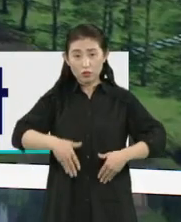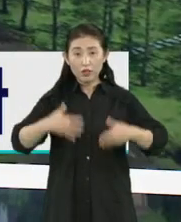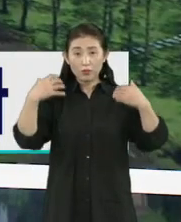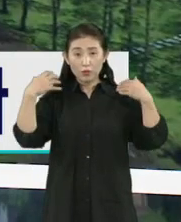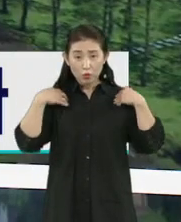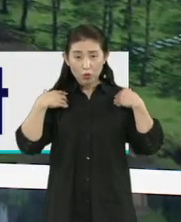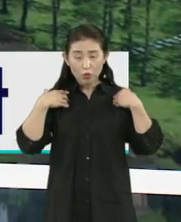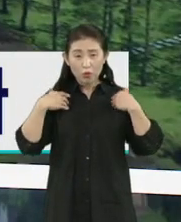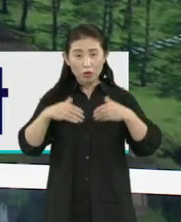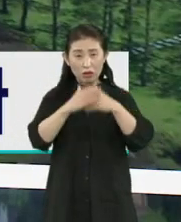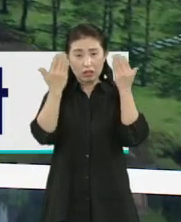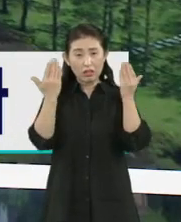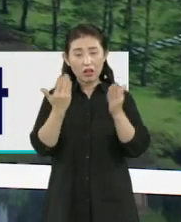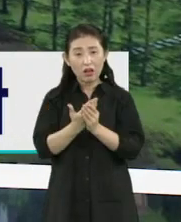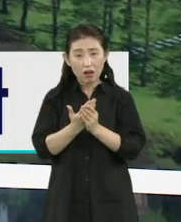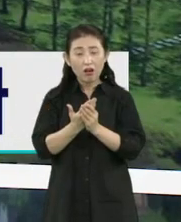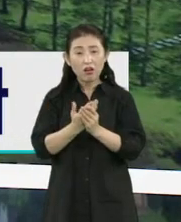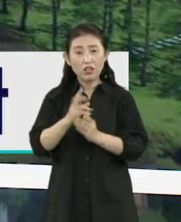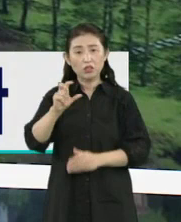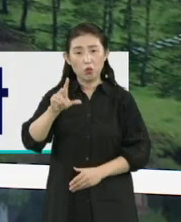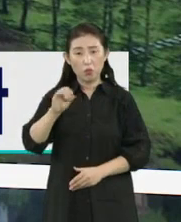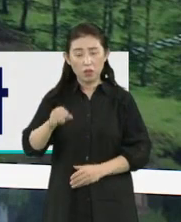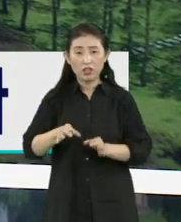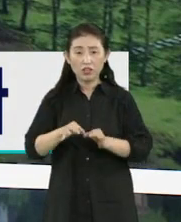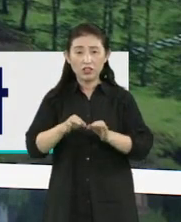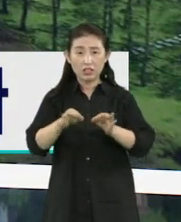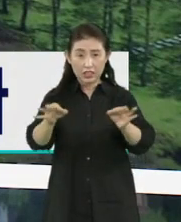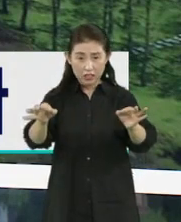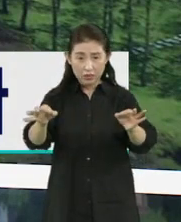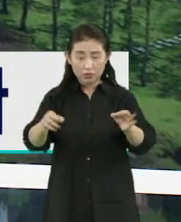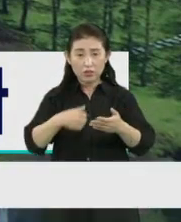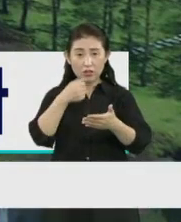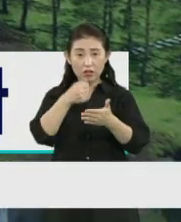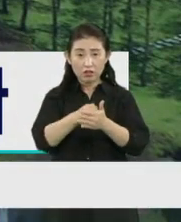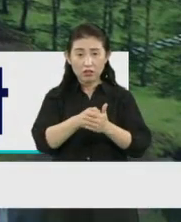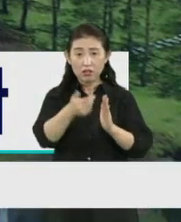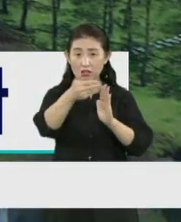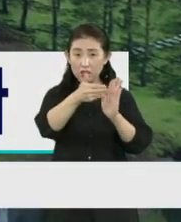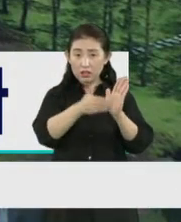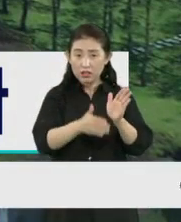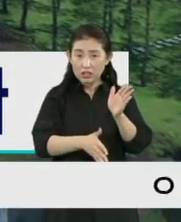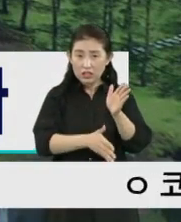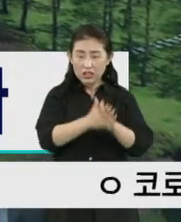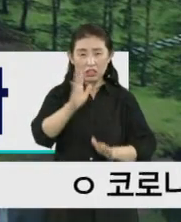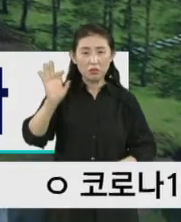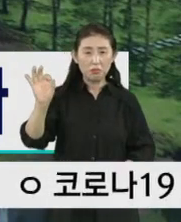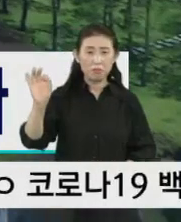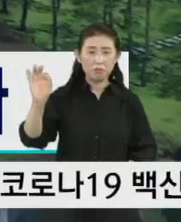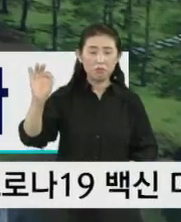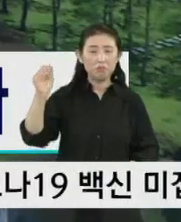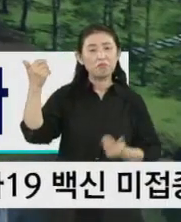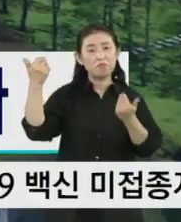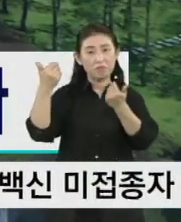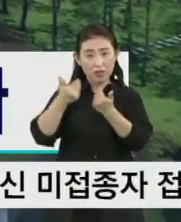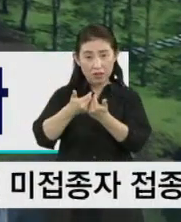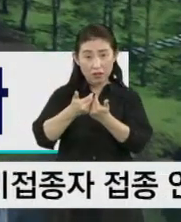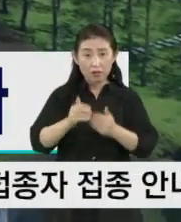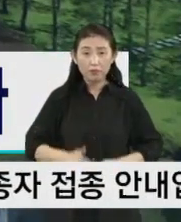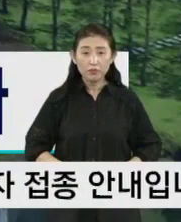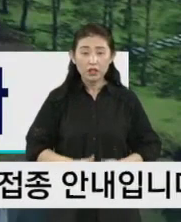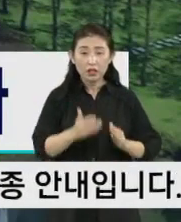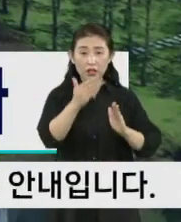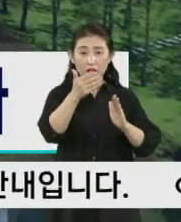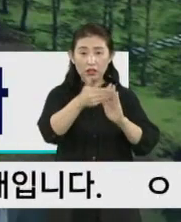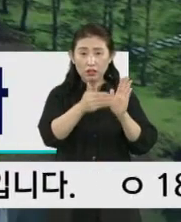충남도가 도민 전체에게 국민지원금을 지급하기로 한 가운데 당진심한 반대 입장을 내놓았죠. 김홍장